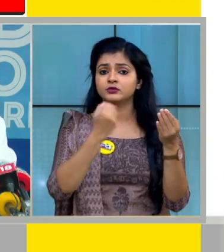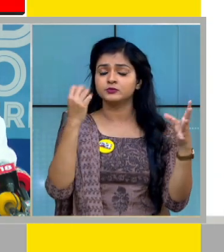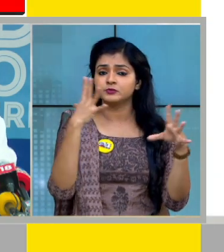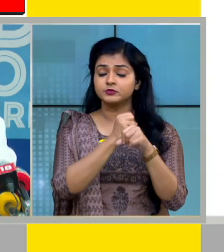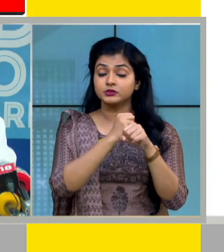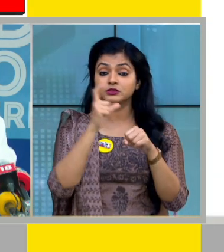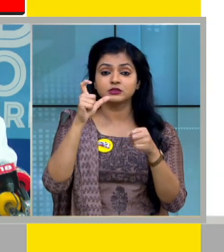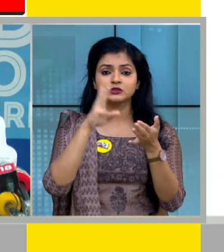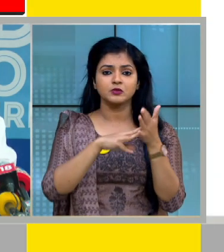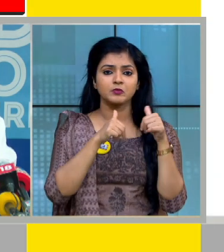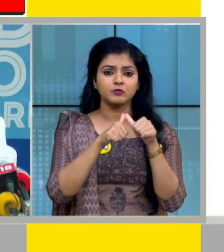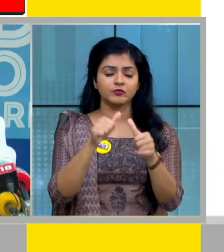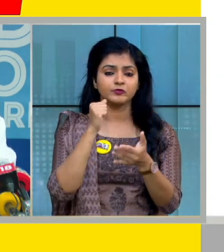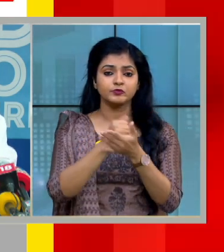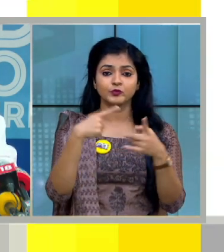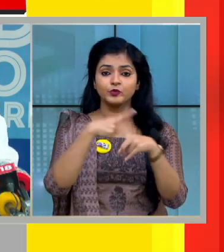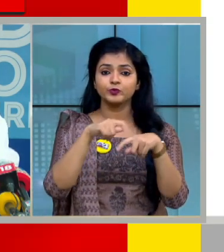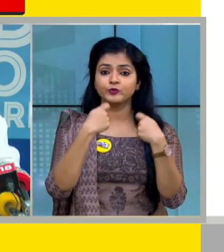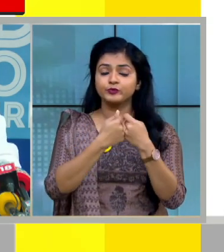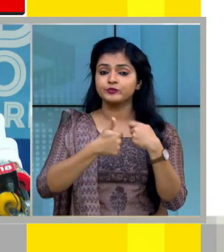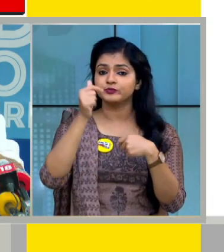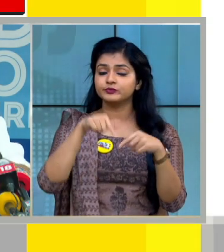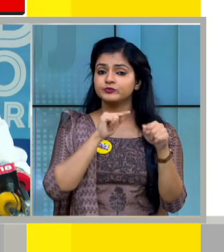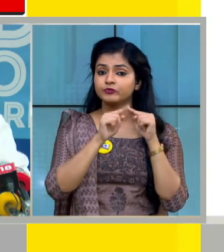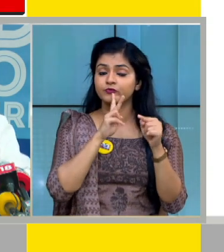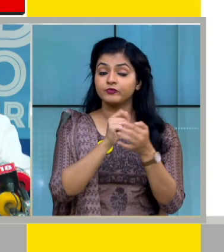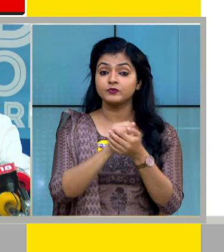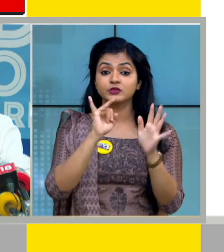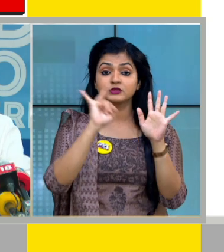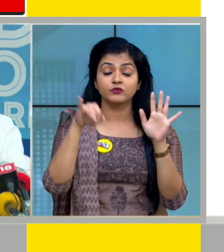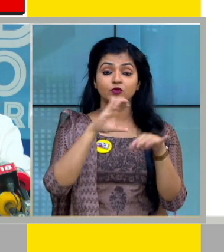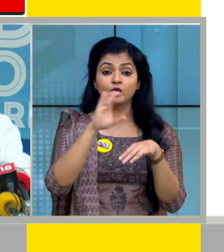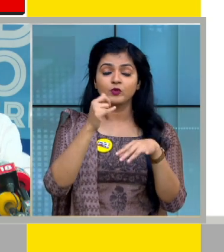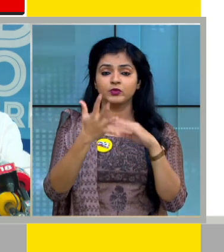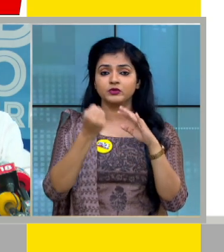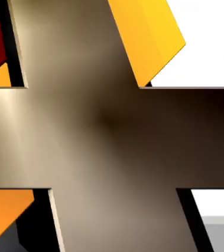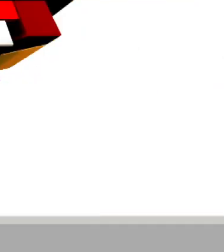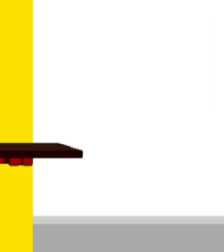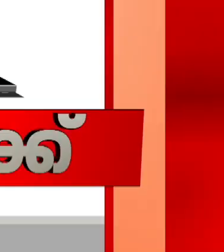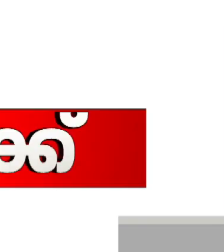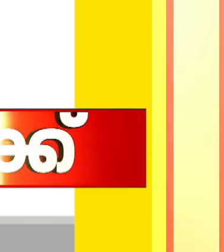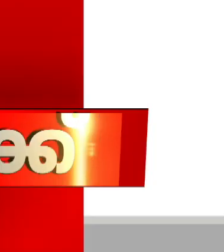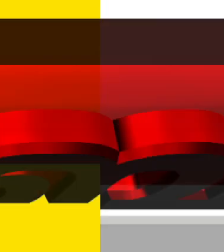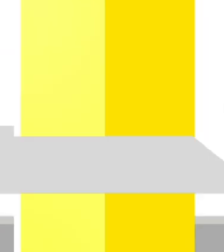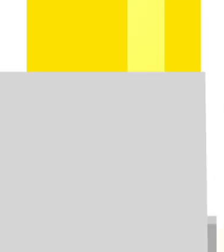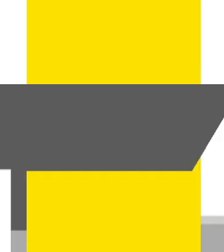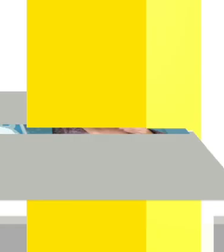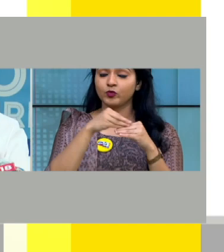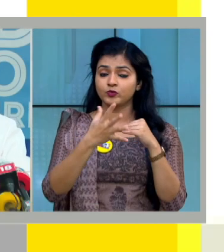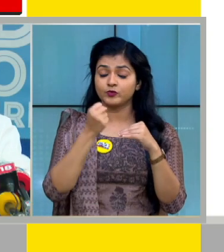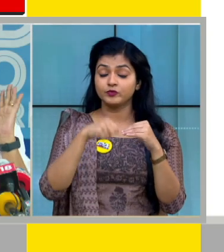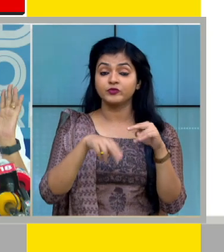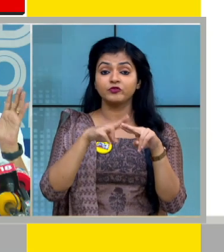മറുപടി പറയട്ടെ എന്നുള്ളതും പ്രതിപക്ഷ നേതാവ് ആരോപിക്കുന്നുണ്ട്. ഏതായാലും 7 കോടി രൂപ മാത്രമാണ് ഇതുവരെ ലഭിച്ചത്. ഇനിയും പകുതി പണം ലഭിക്കുമെന്ന് മുൻ ധനകാര്യമന്ത്രി